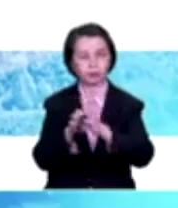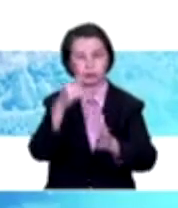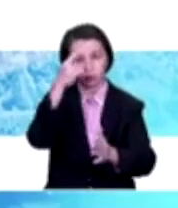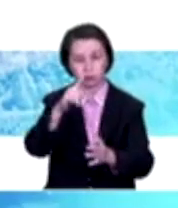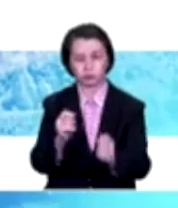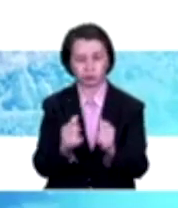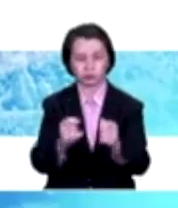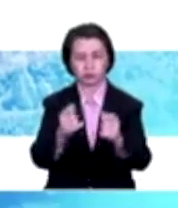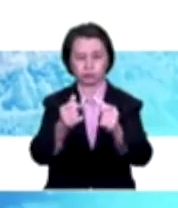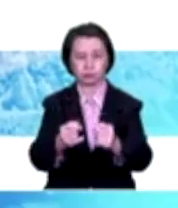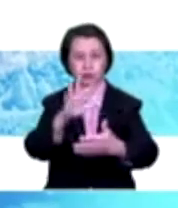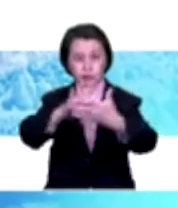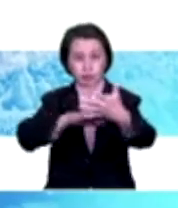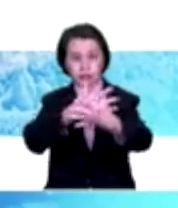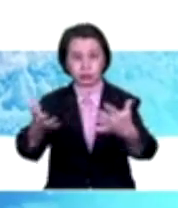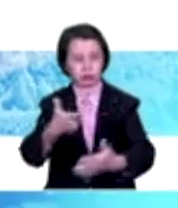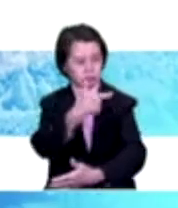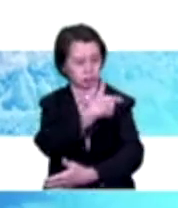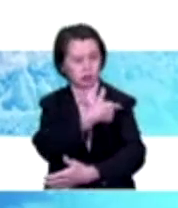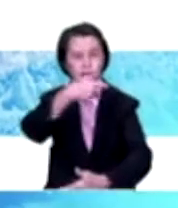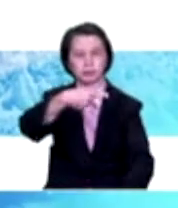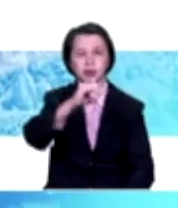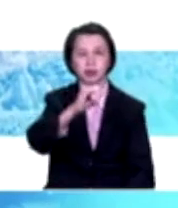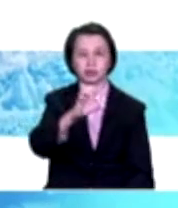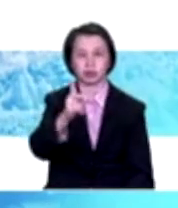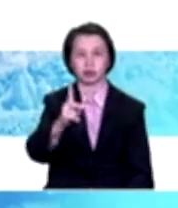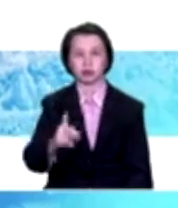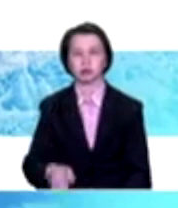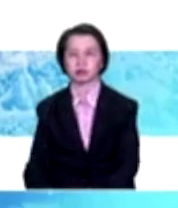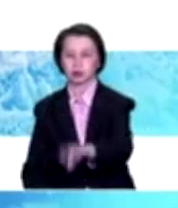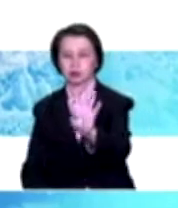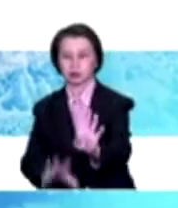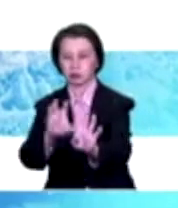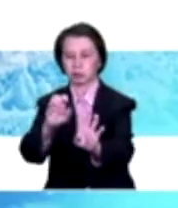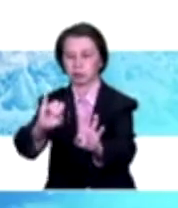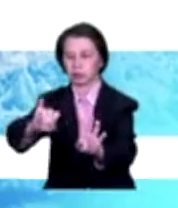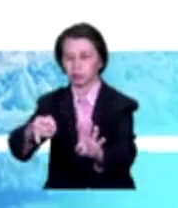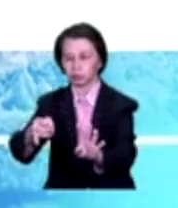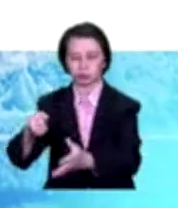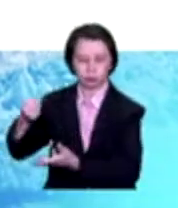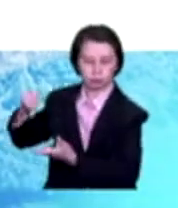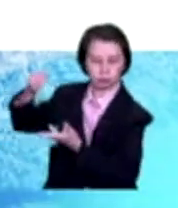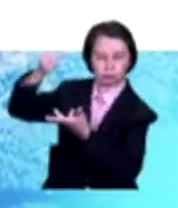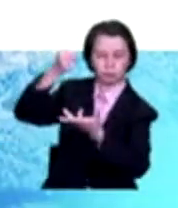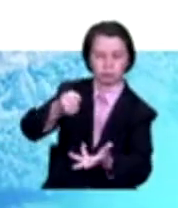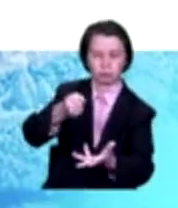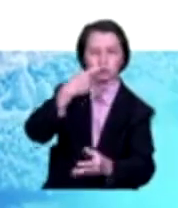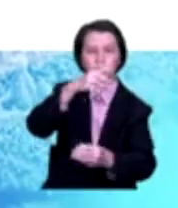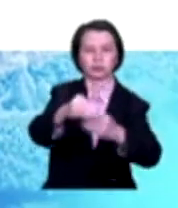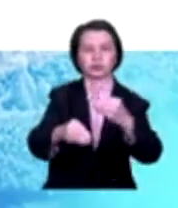bagi mempercepat jadual pelaksanaan PIK. Sejumlah RM400 juta diperuntukkan untuk